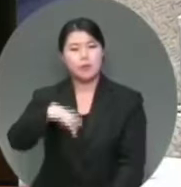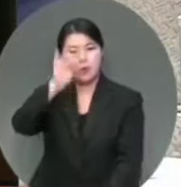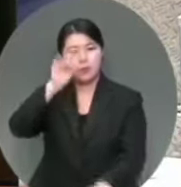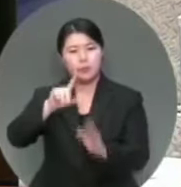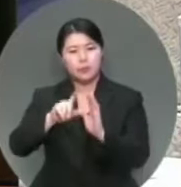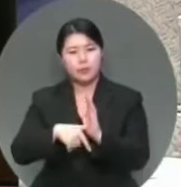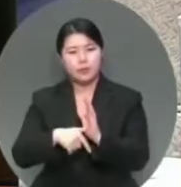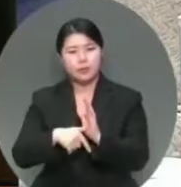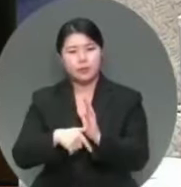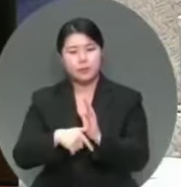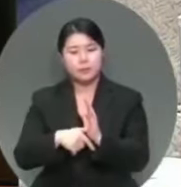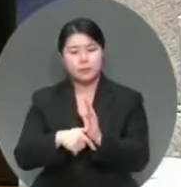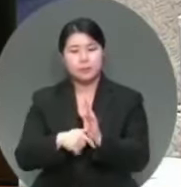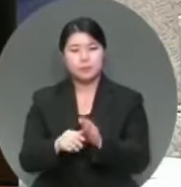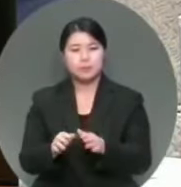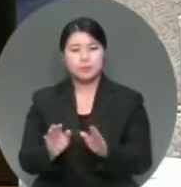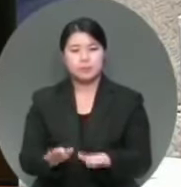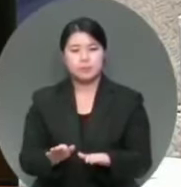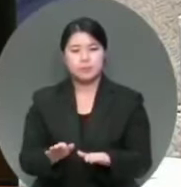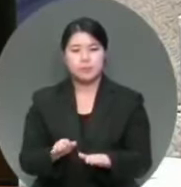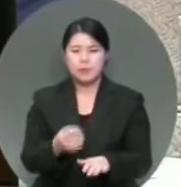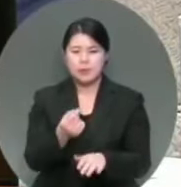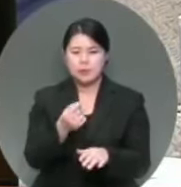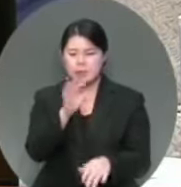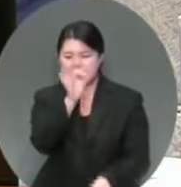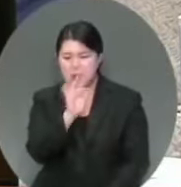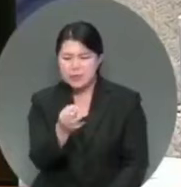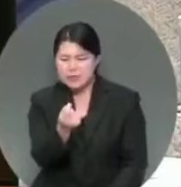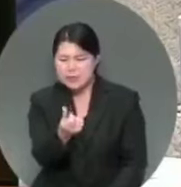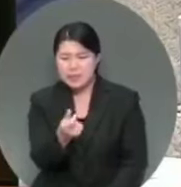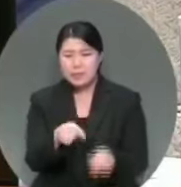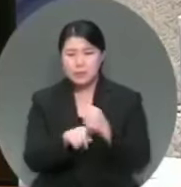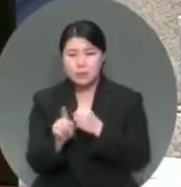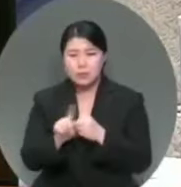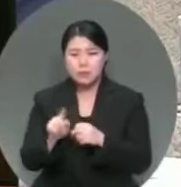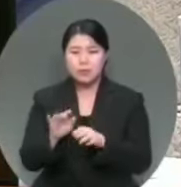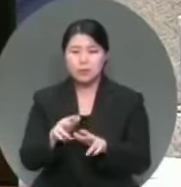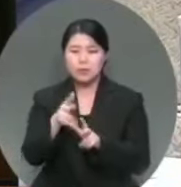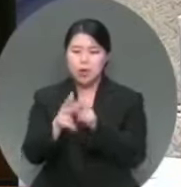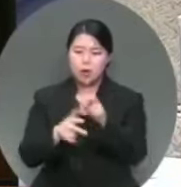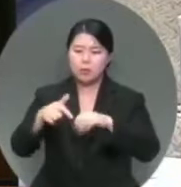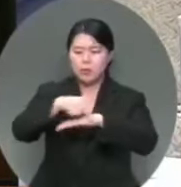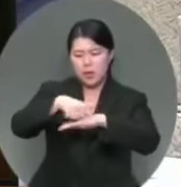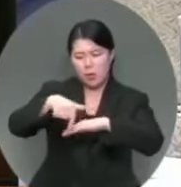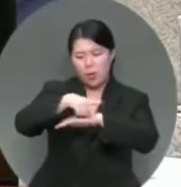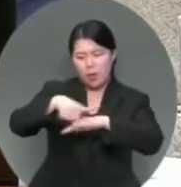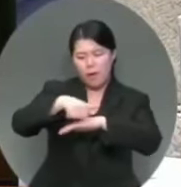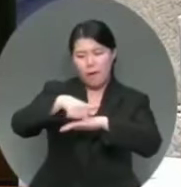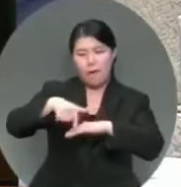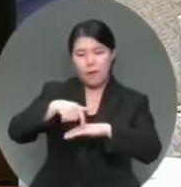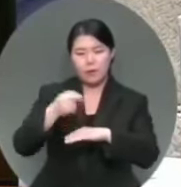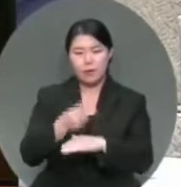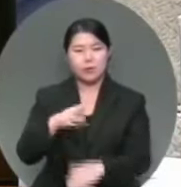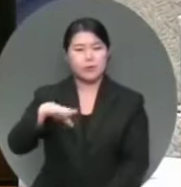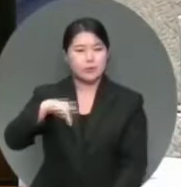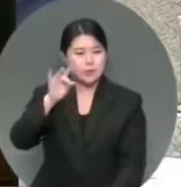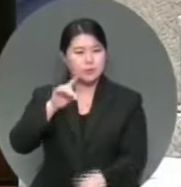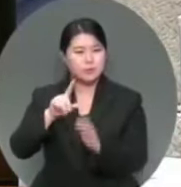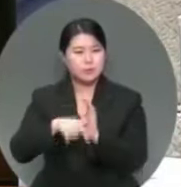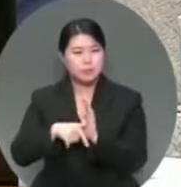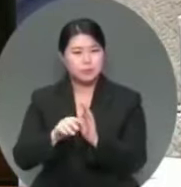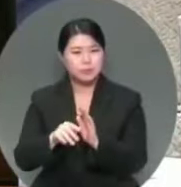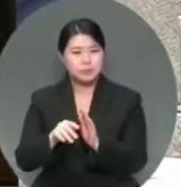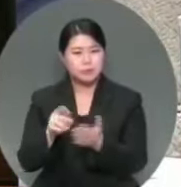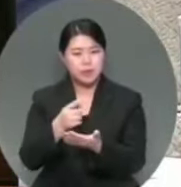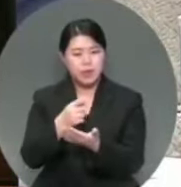저렇게 상대적으로 유리 작은 것은 사업의 기획을 하고 처음에는 상대적으로 저